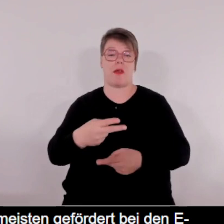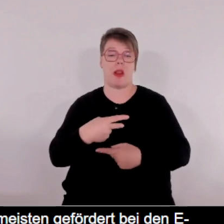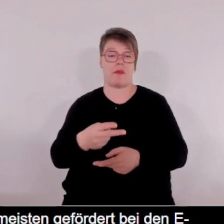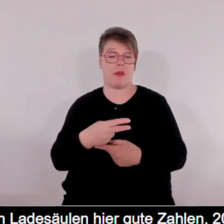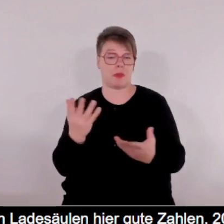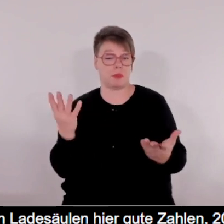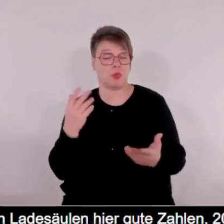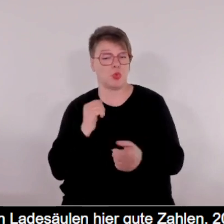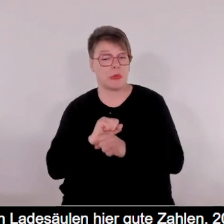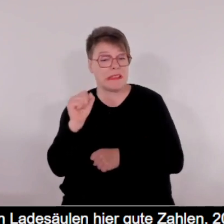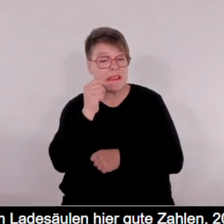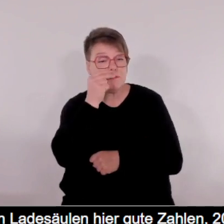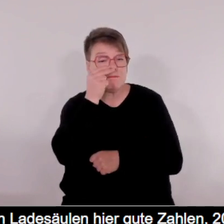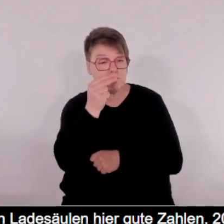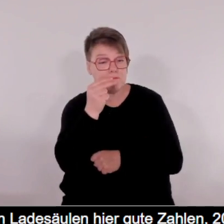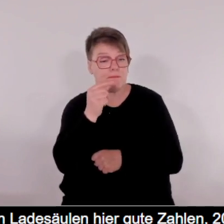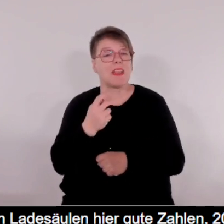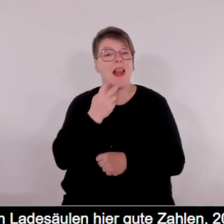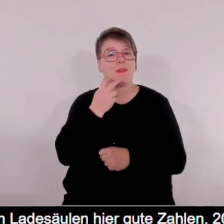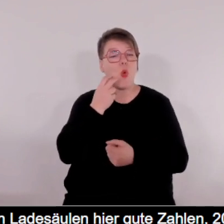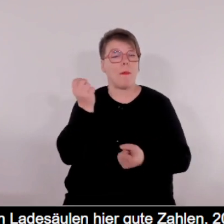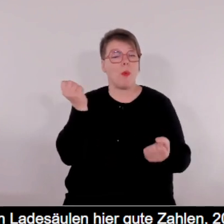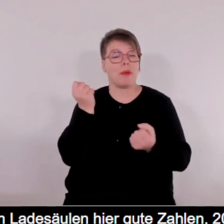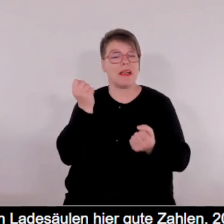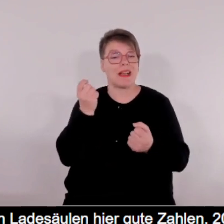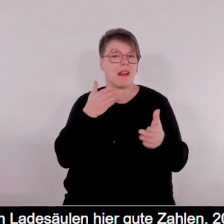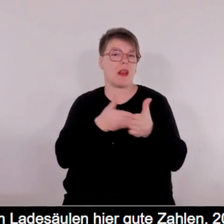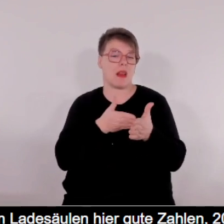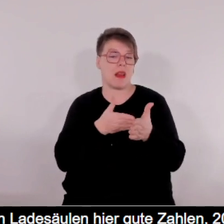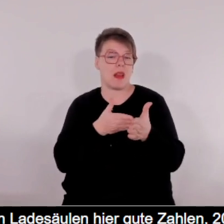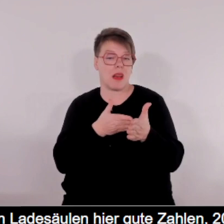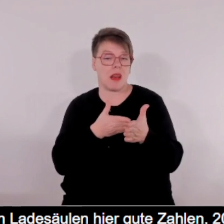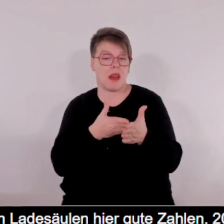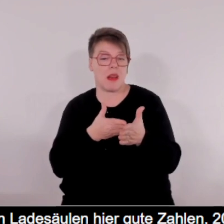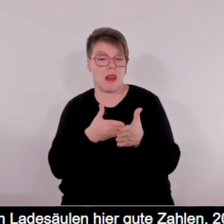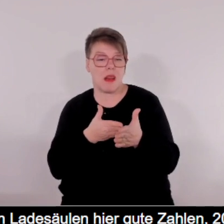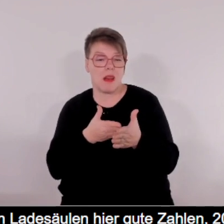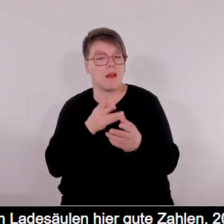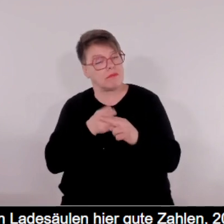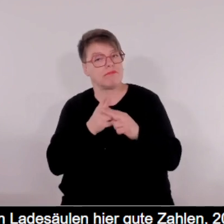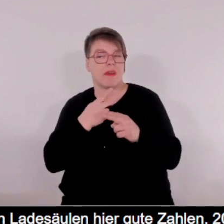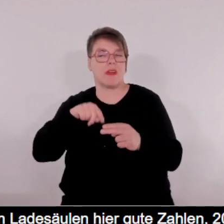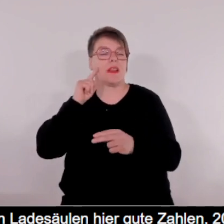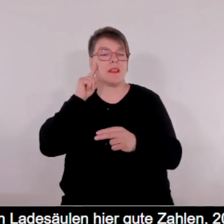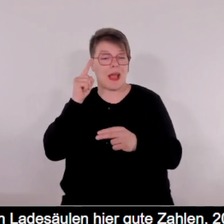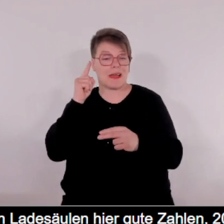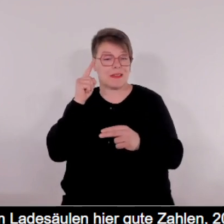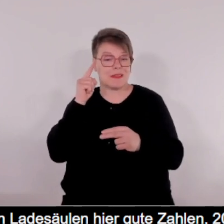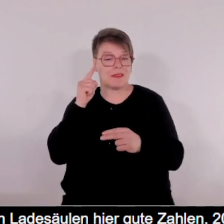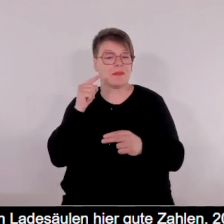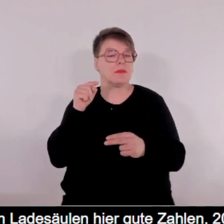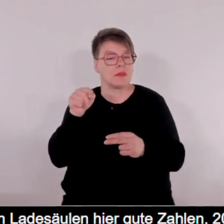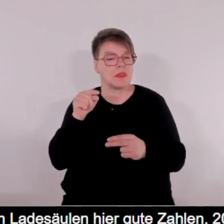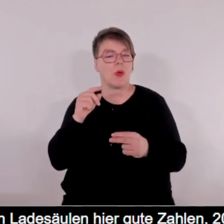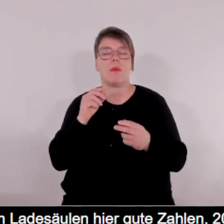Kunden am Ende seine Entscheidung offen lassen müssen, welches Auto er will. Nicht, dass wir politisch auf